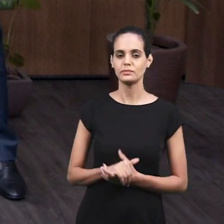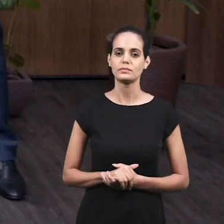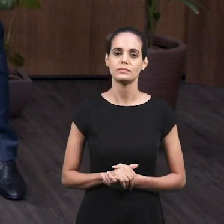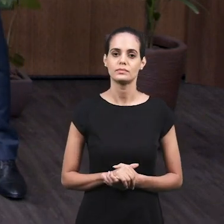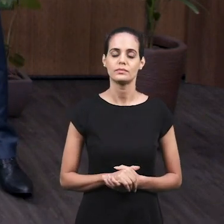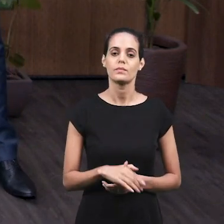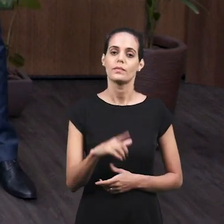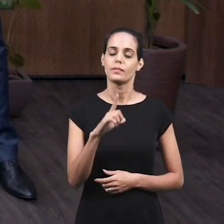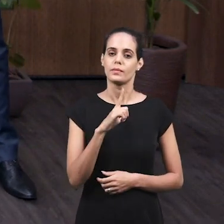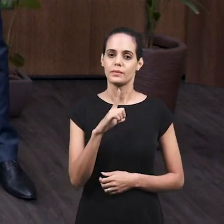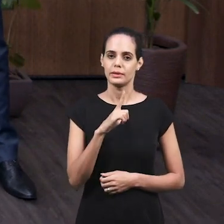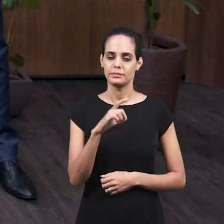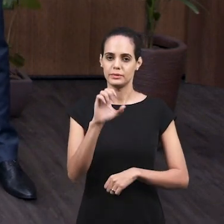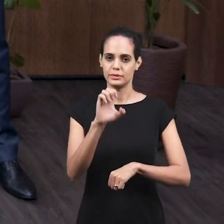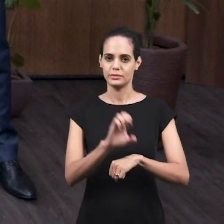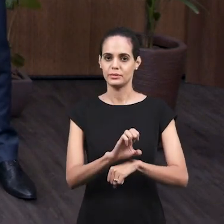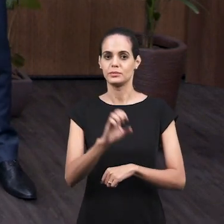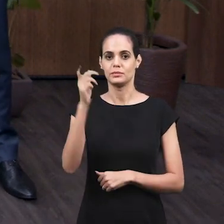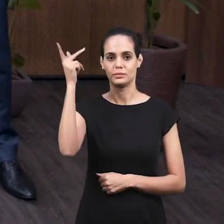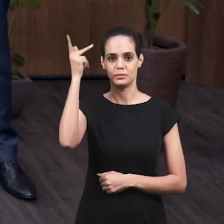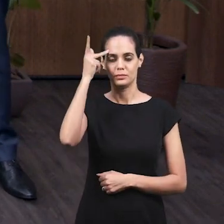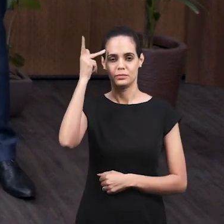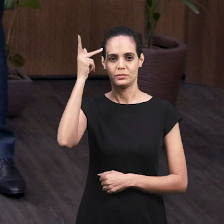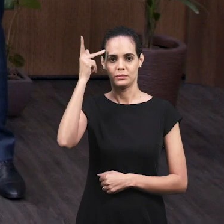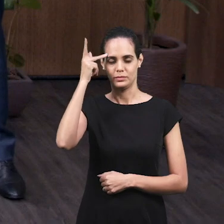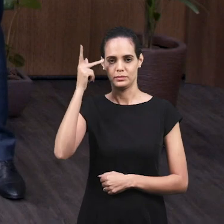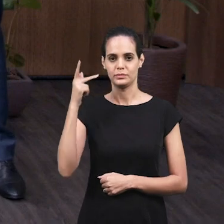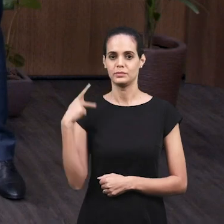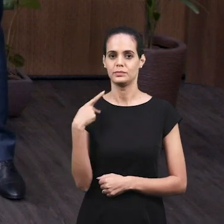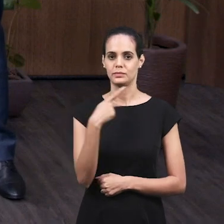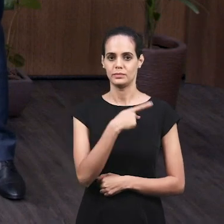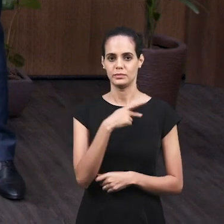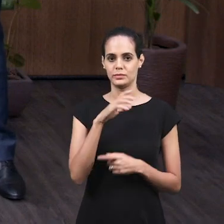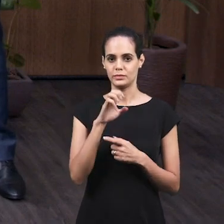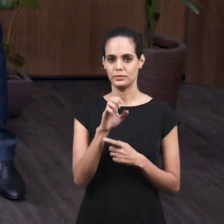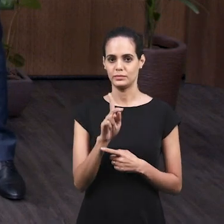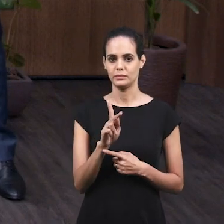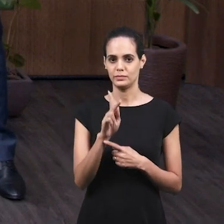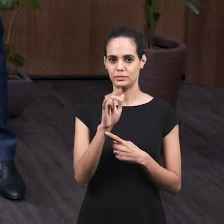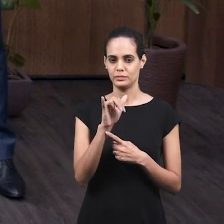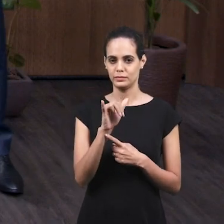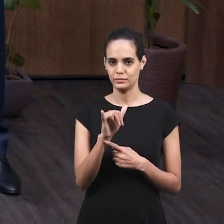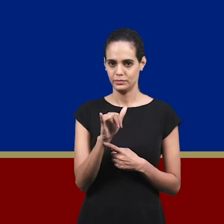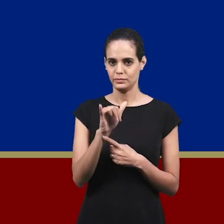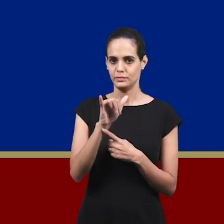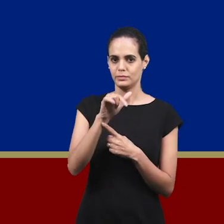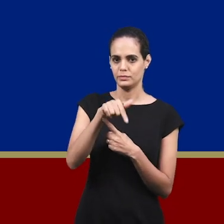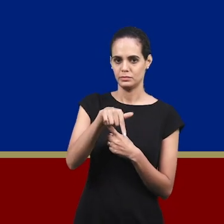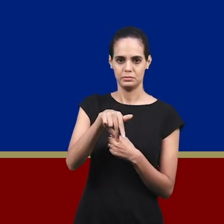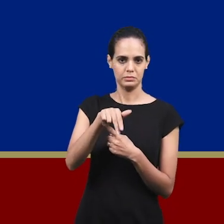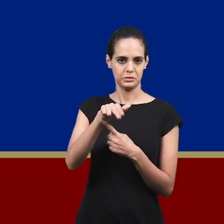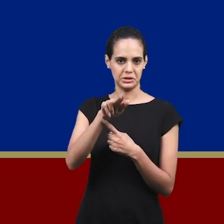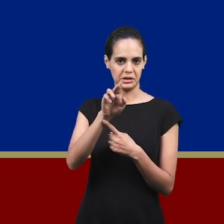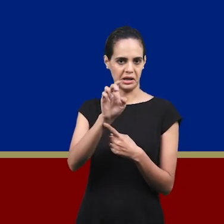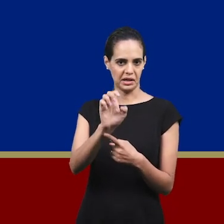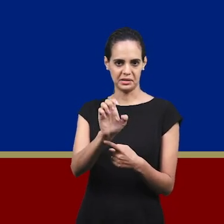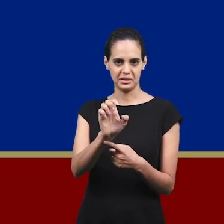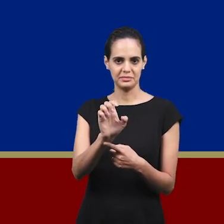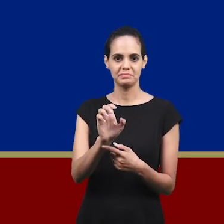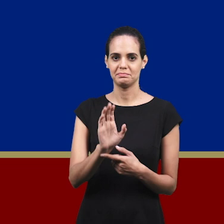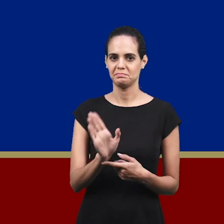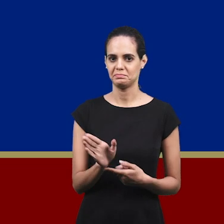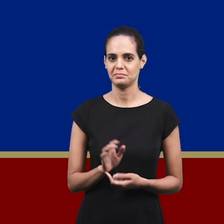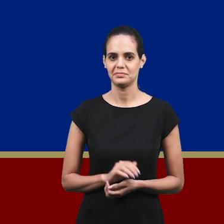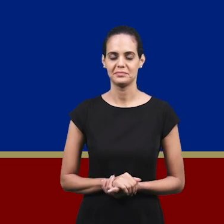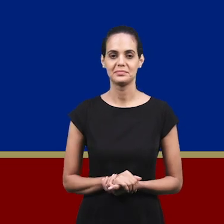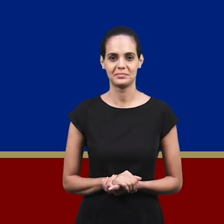semaine. Un de ces messages est venu de São Paulo, la ville de Ribeirão Preto, de la part du pasteur Eric